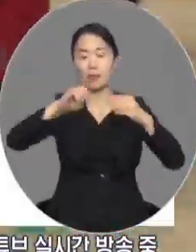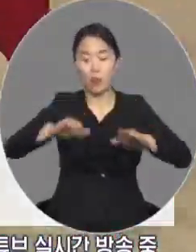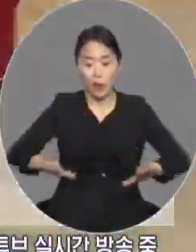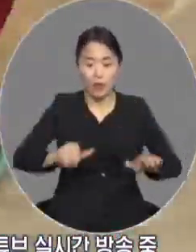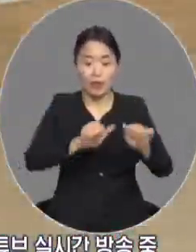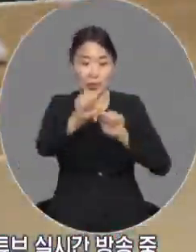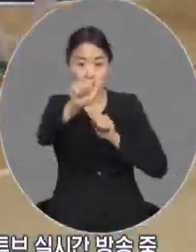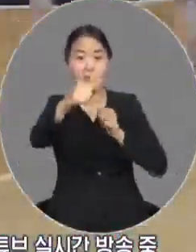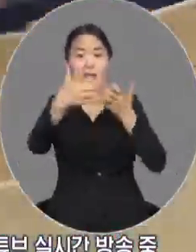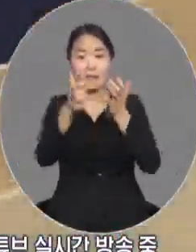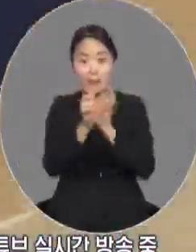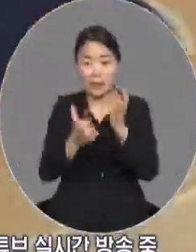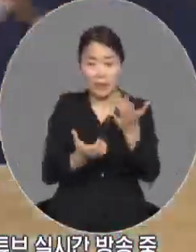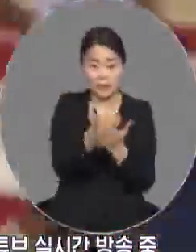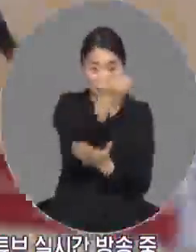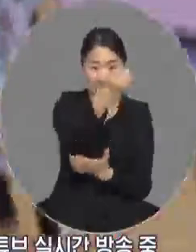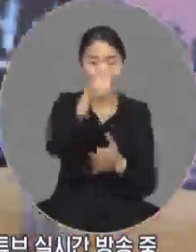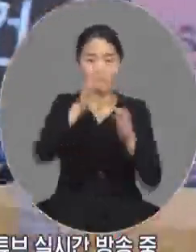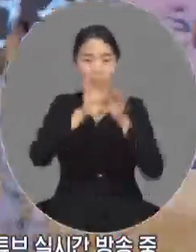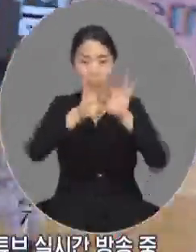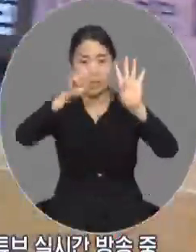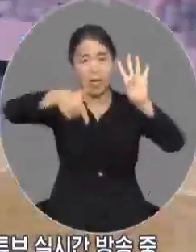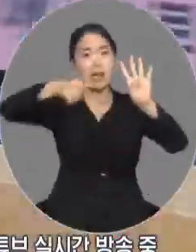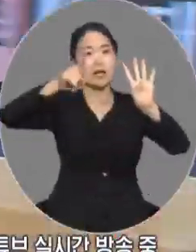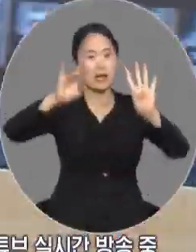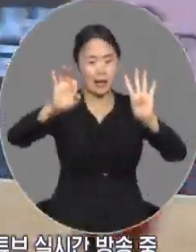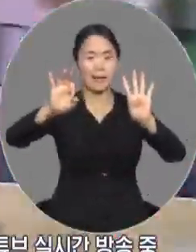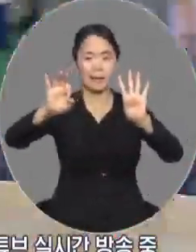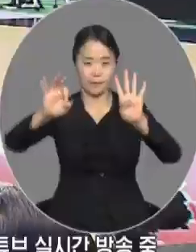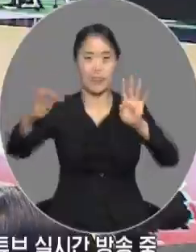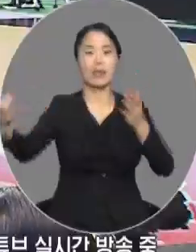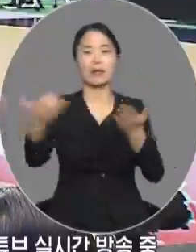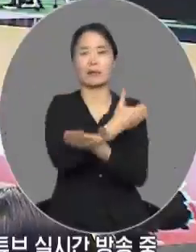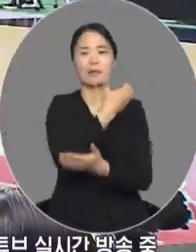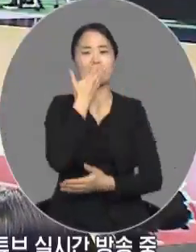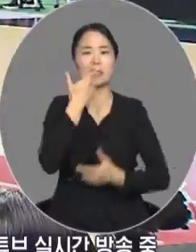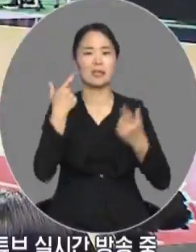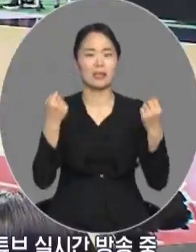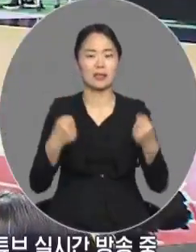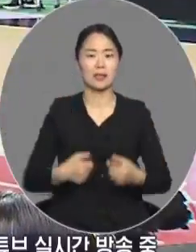승리팀이 4강 진출에 7분응선을 넘게 됩니다.